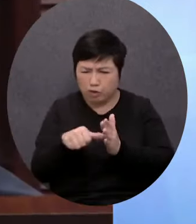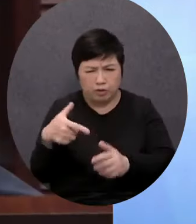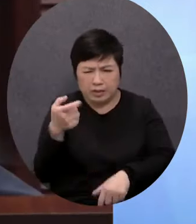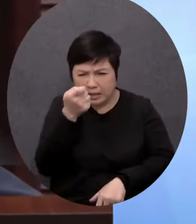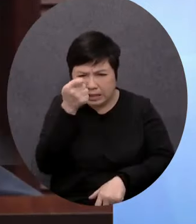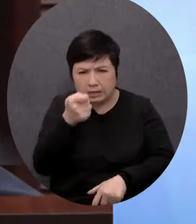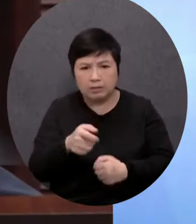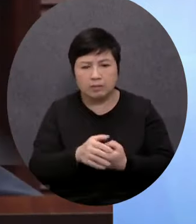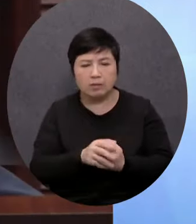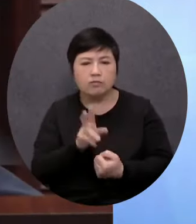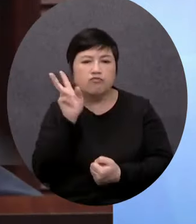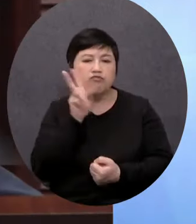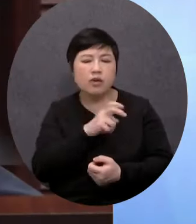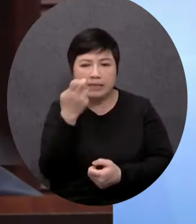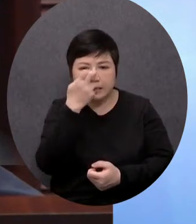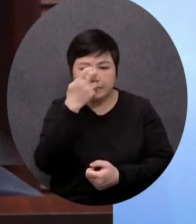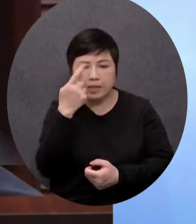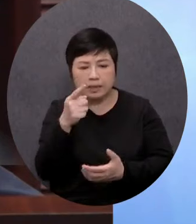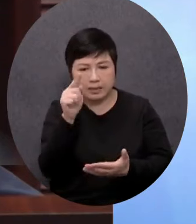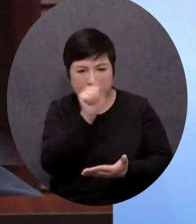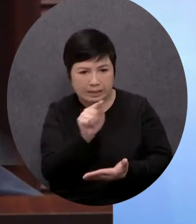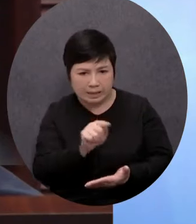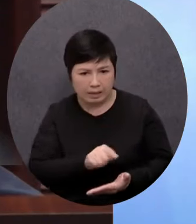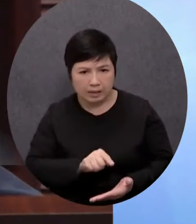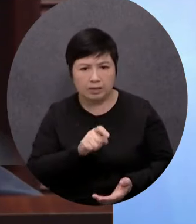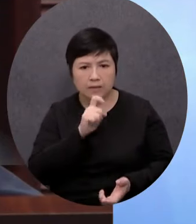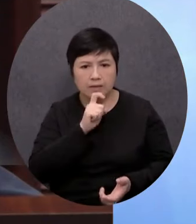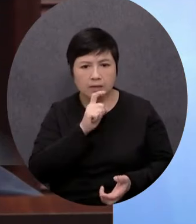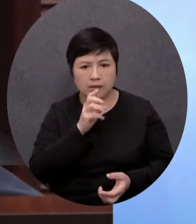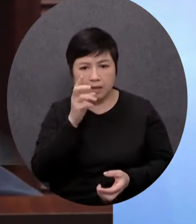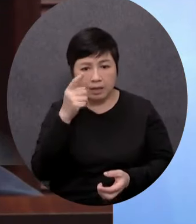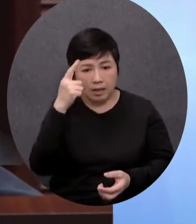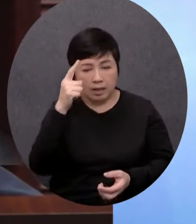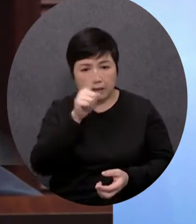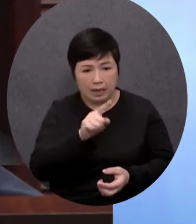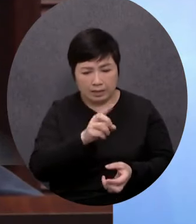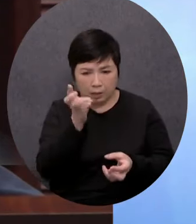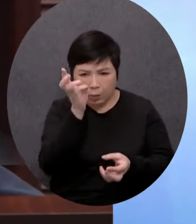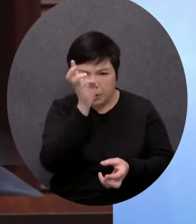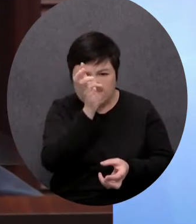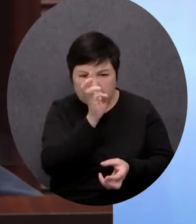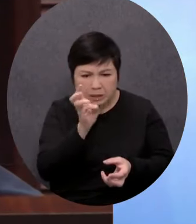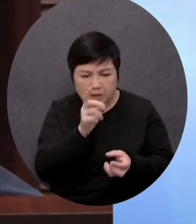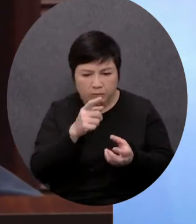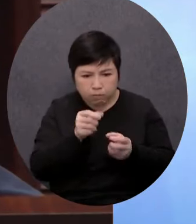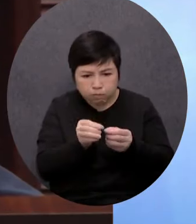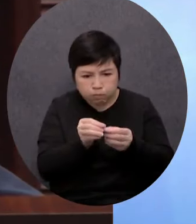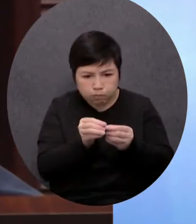少。 2個星期查一次的裂紋，可以由 hairline crack 變到開始都頗闊的，